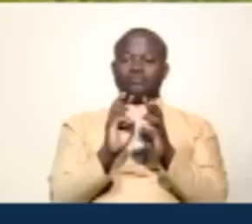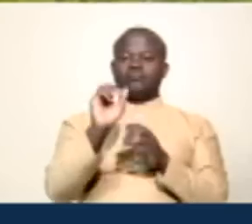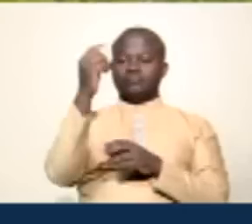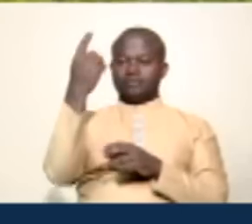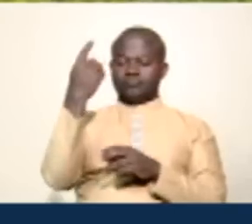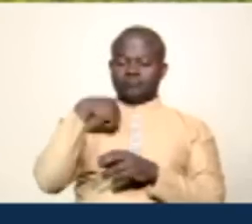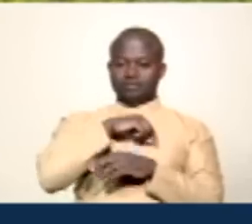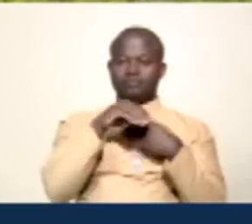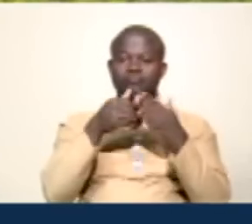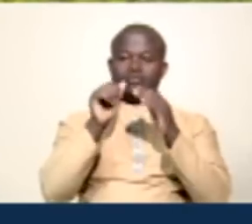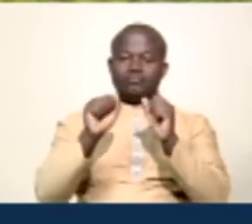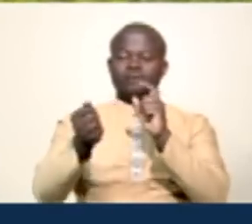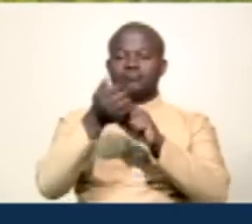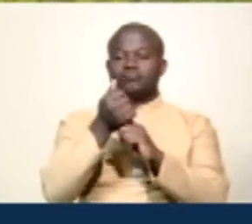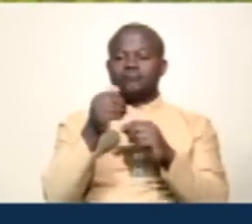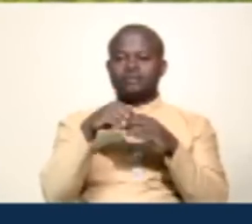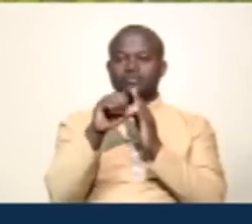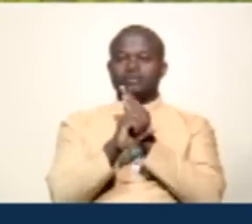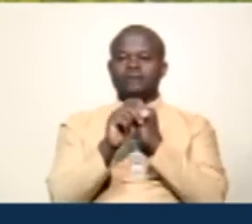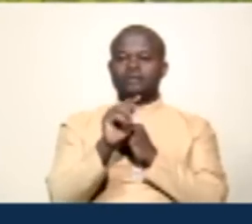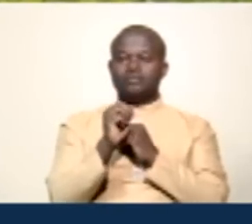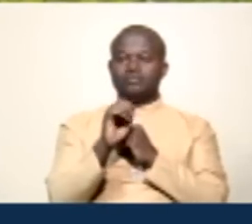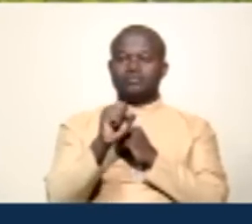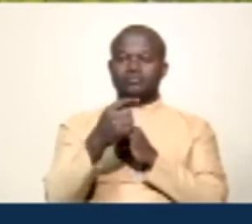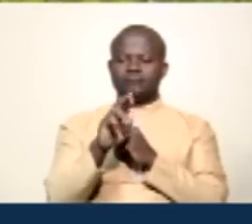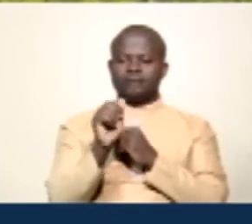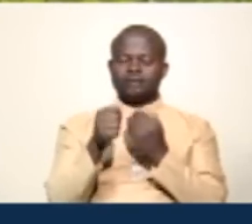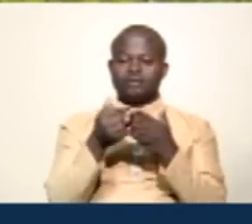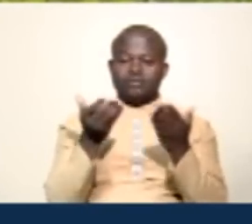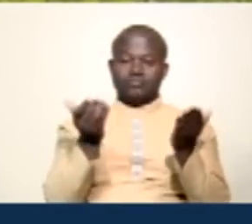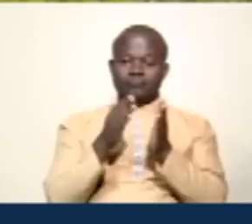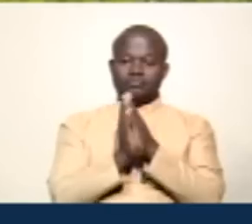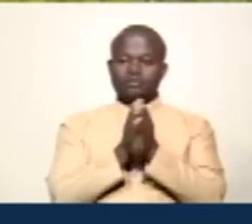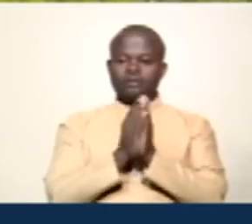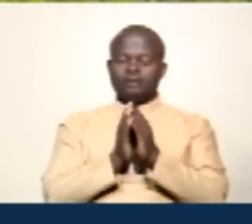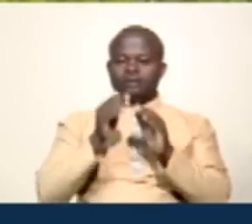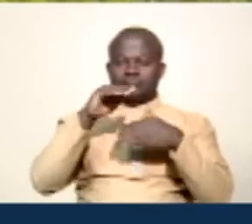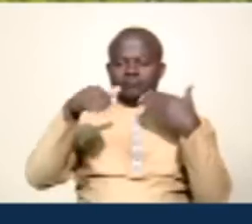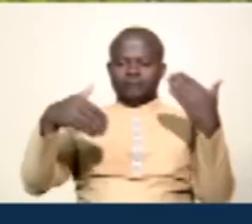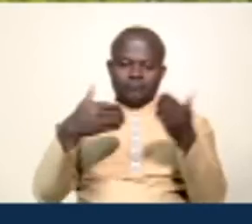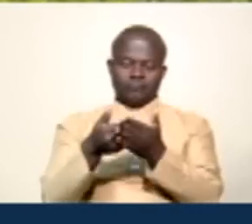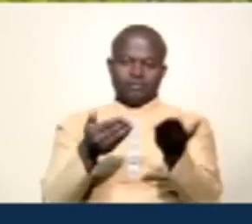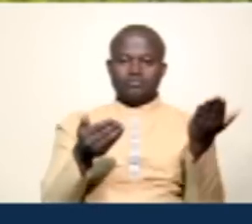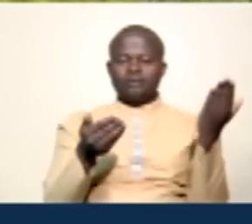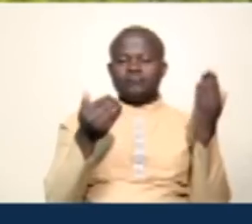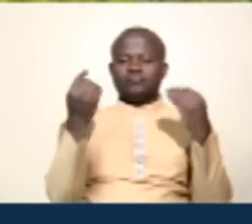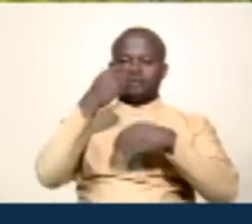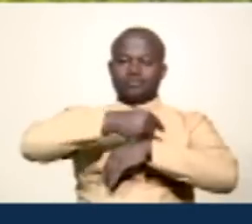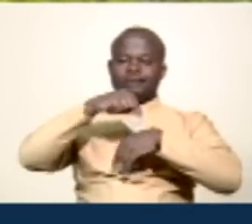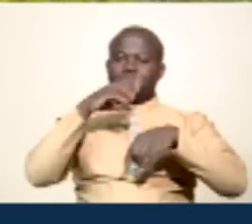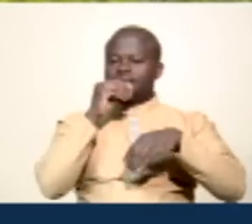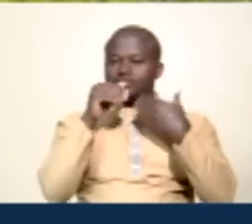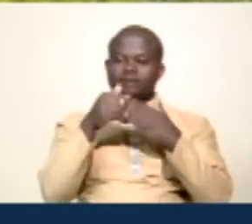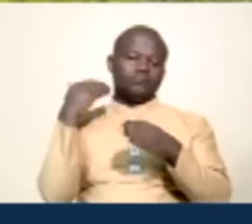mbere twabashije kugeraho muri uyu murenge wa Kimisagara nuko amateka ayo mateka yose uyu munsi turimo tuvuga